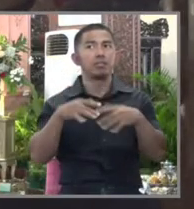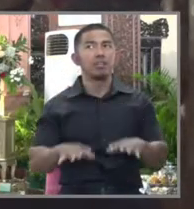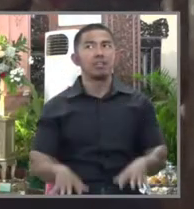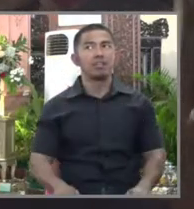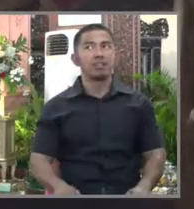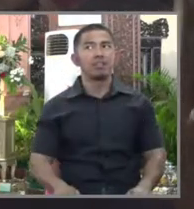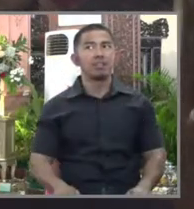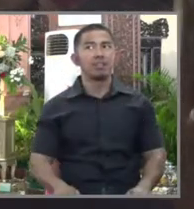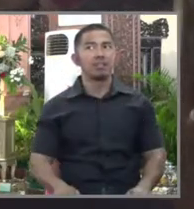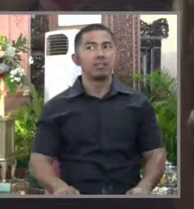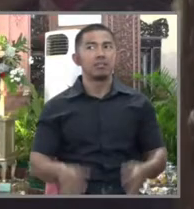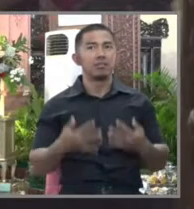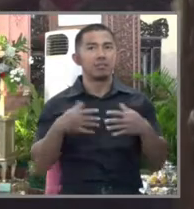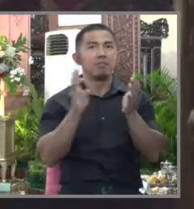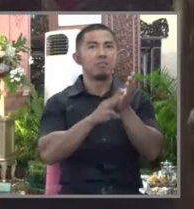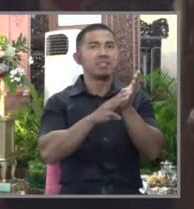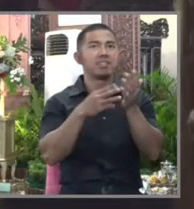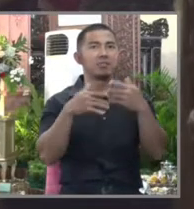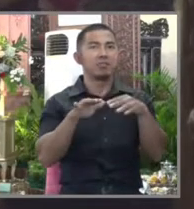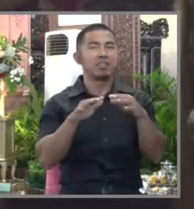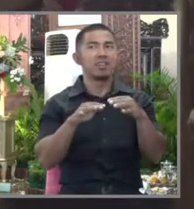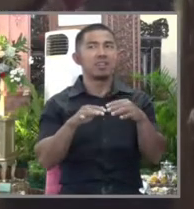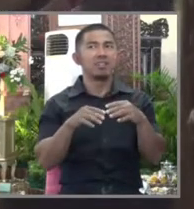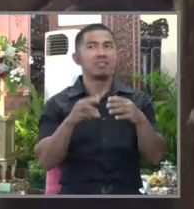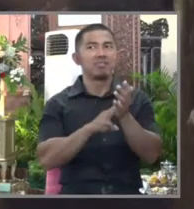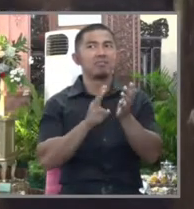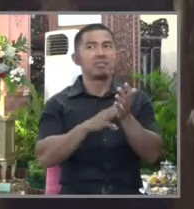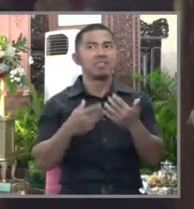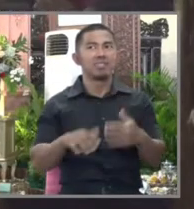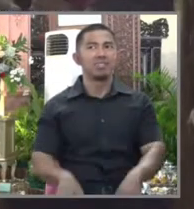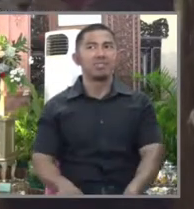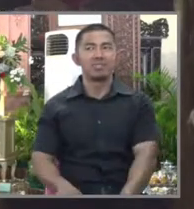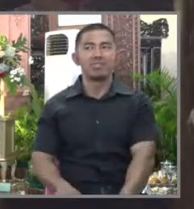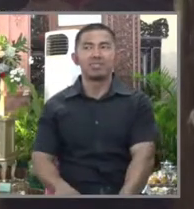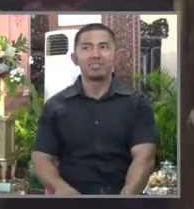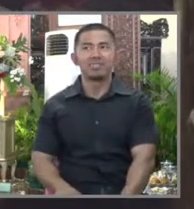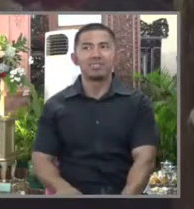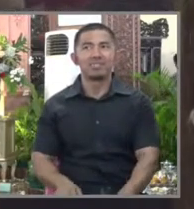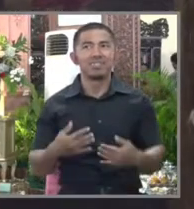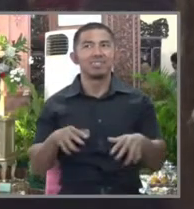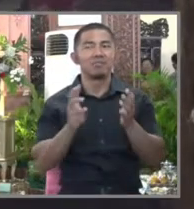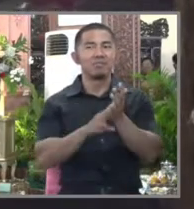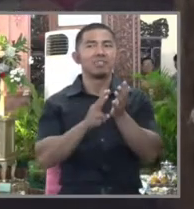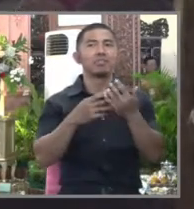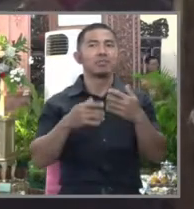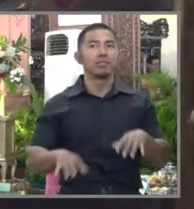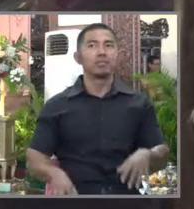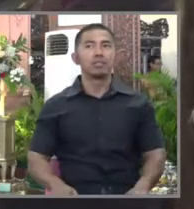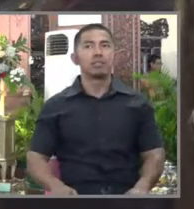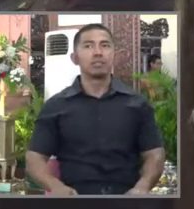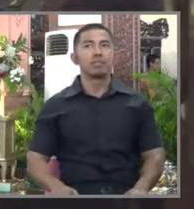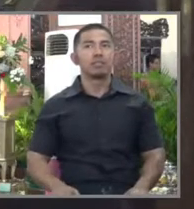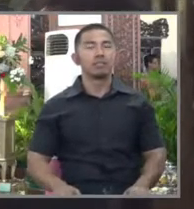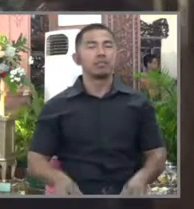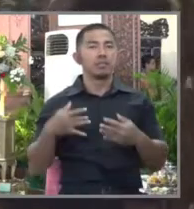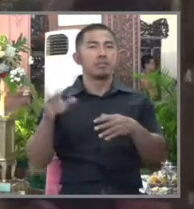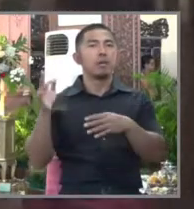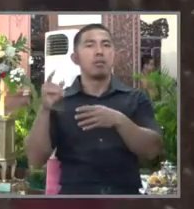lungguh. Wis lungguh. Iya. Dah. Iya, terima kasih. Jadi gini-gini, tak kasih jawaban